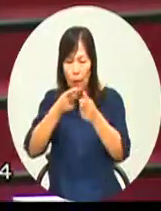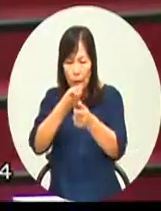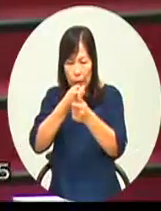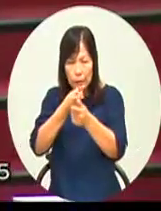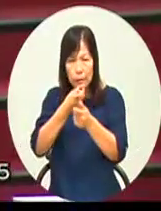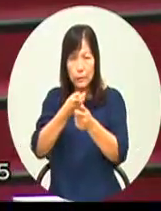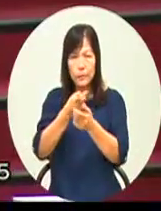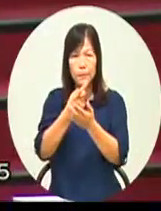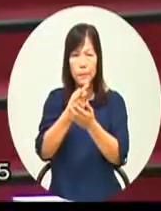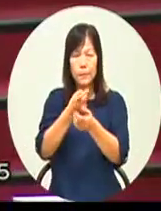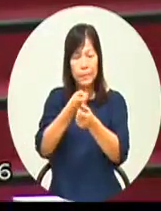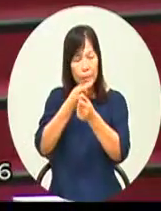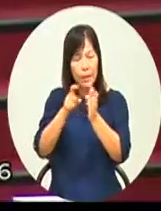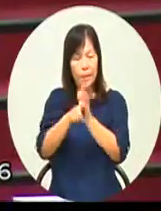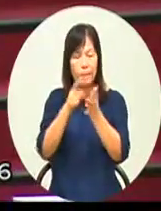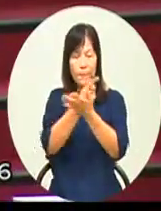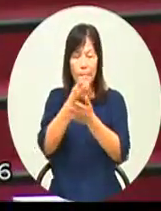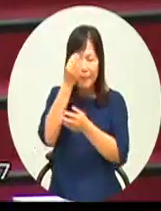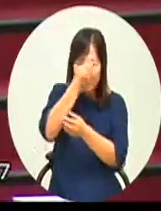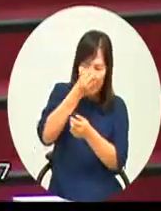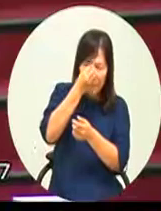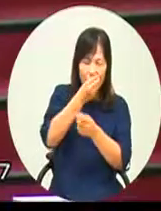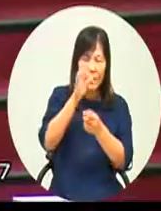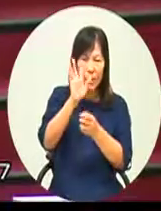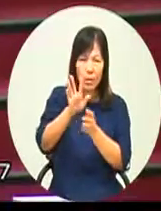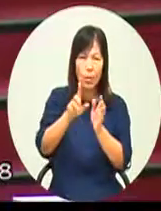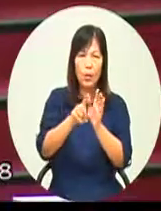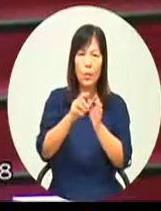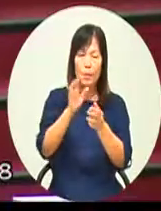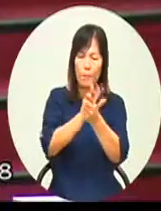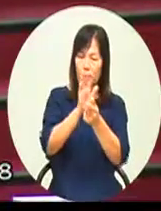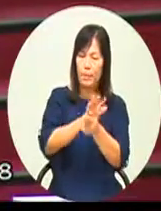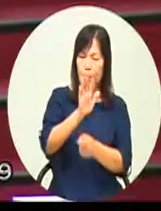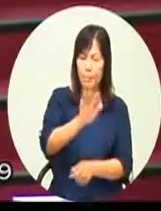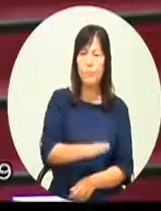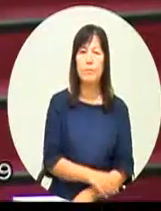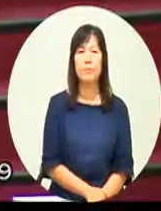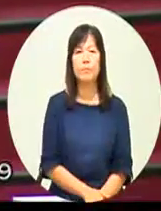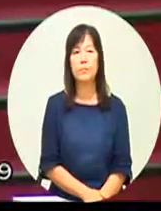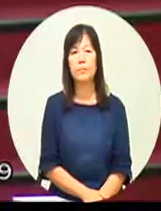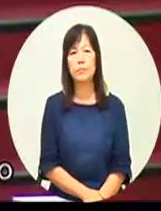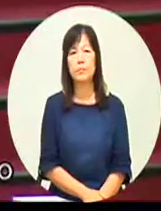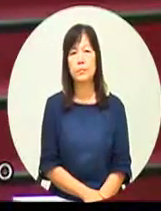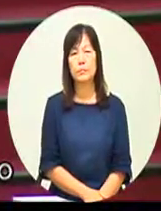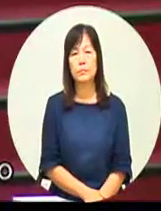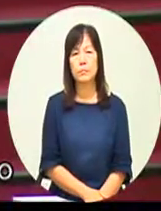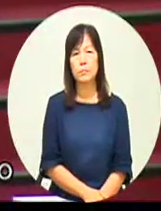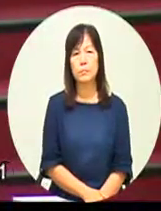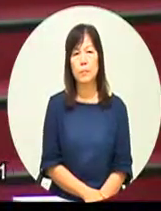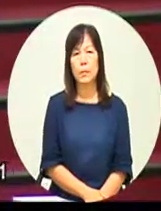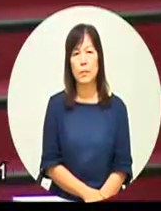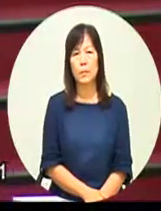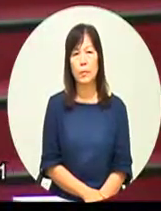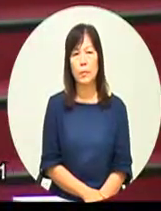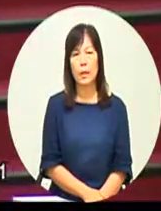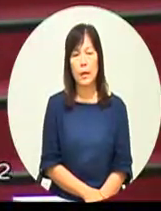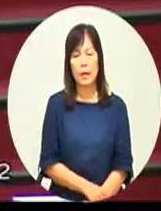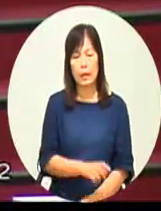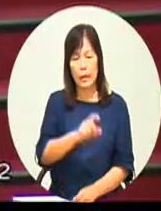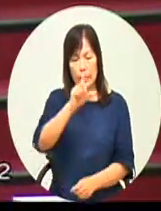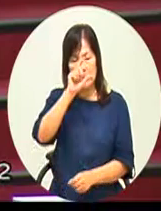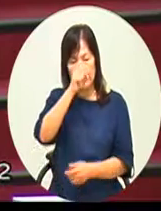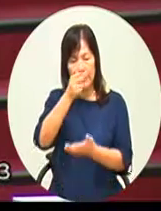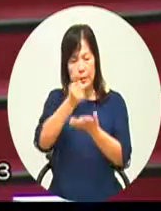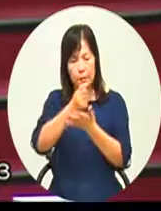客的魅力会有帮助。那么特别也请我们的